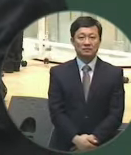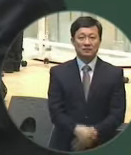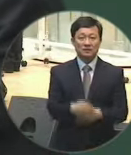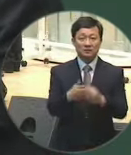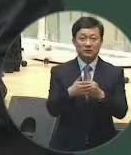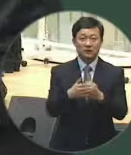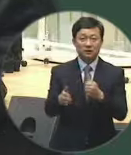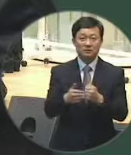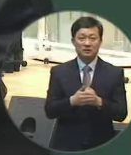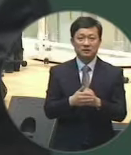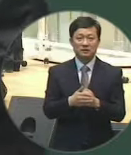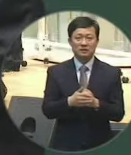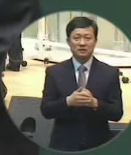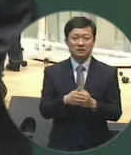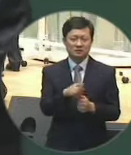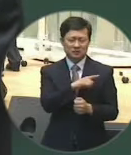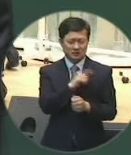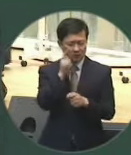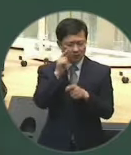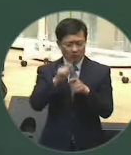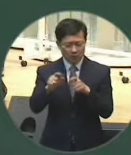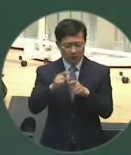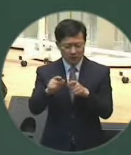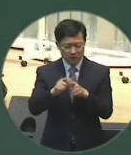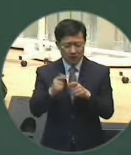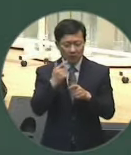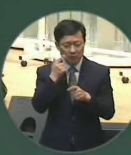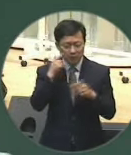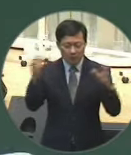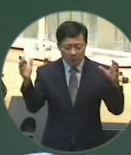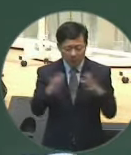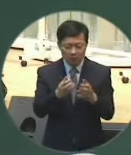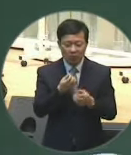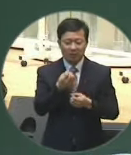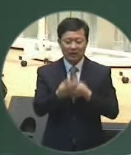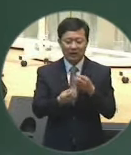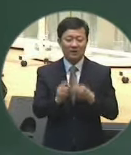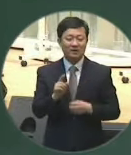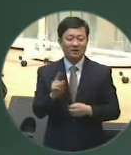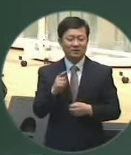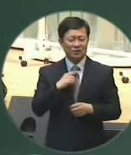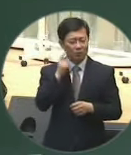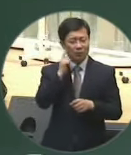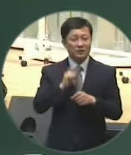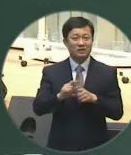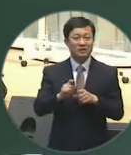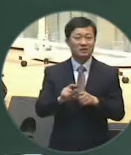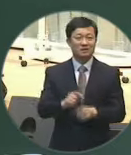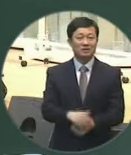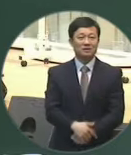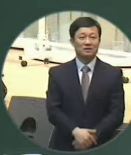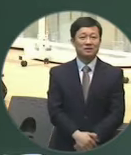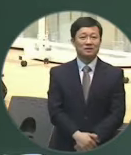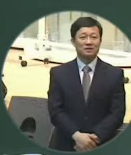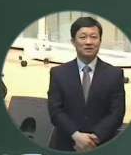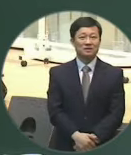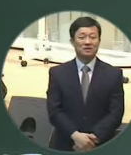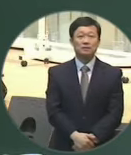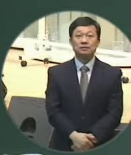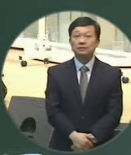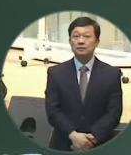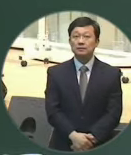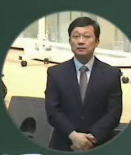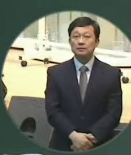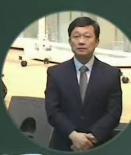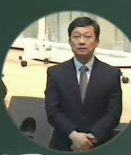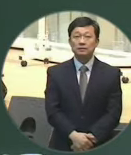그래서 제일 고민이 아까네 우리 목사님들 먼저 얘기했어요. That is why this is the number one concern that I shared with our pastors earlier